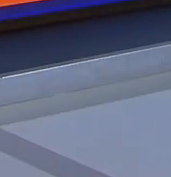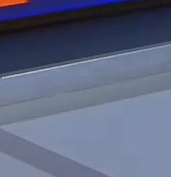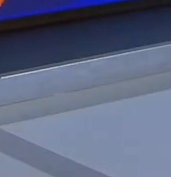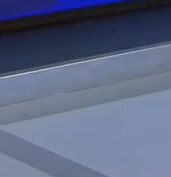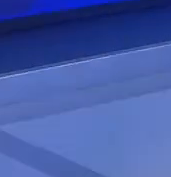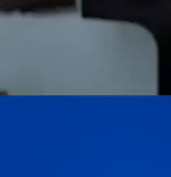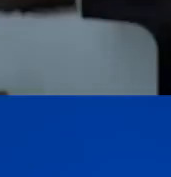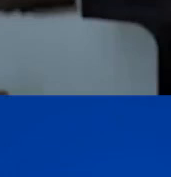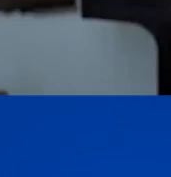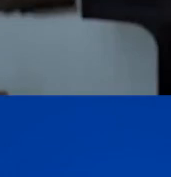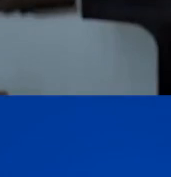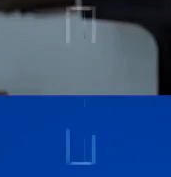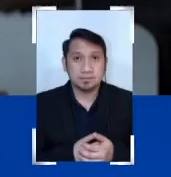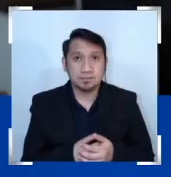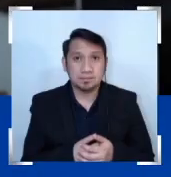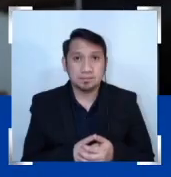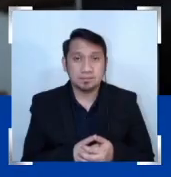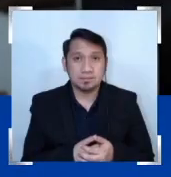eleksyon.